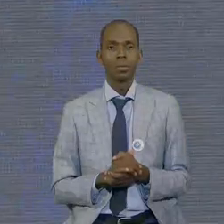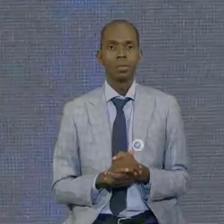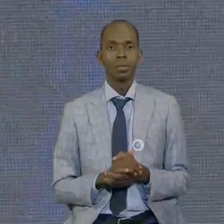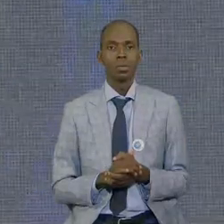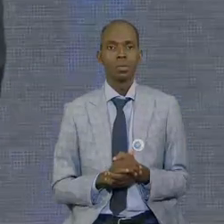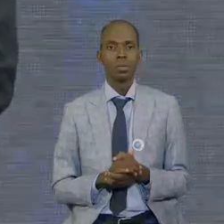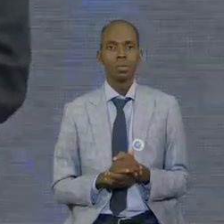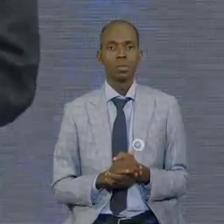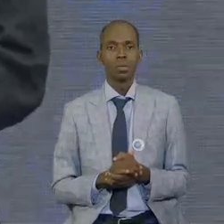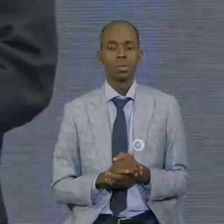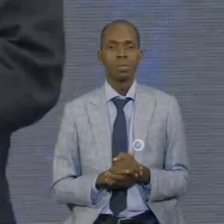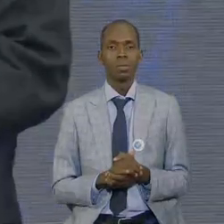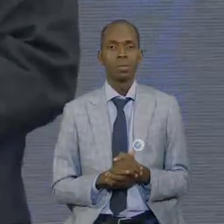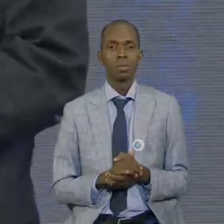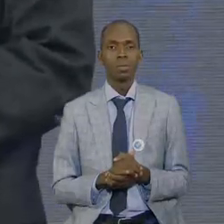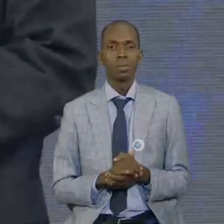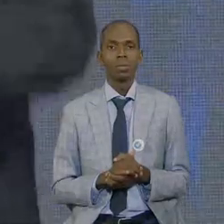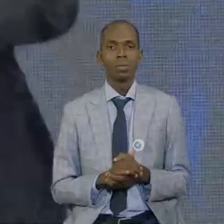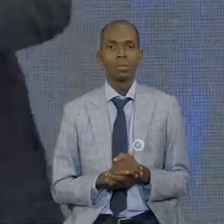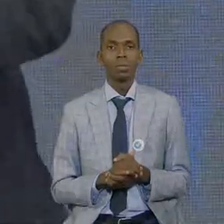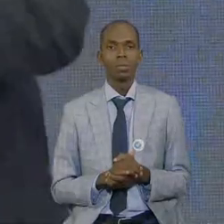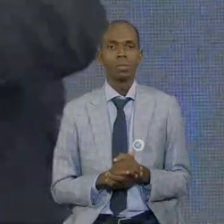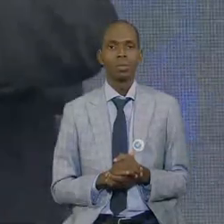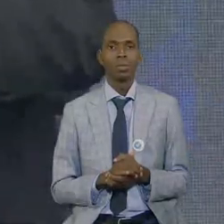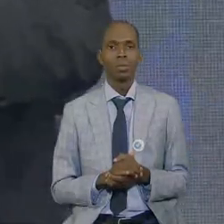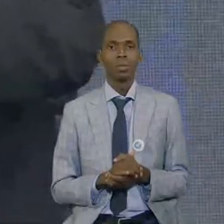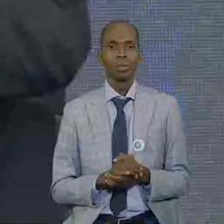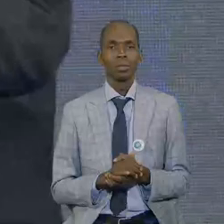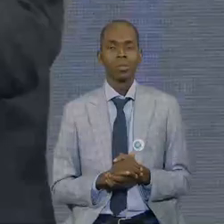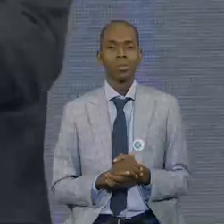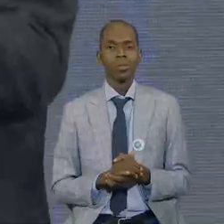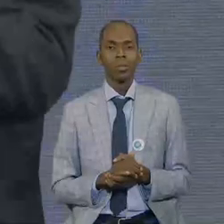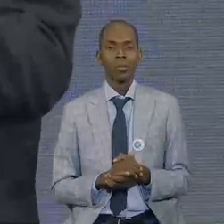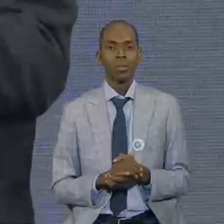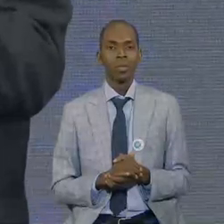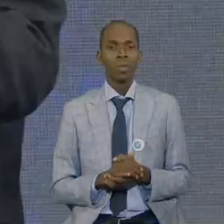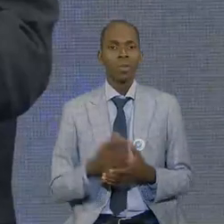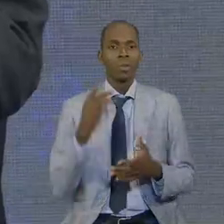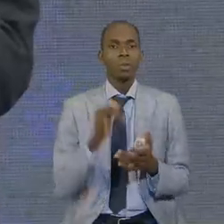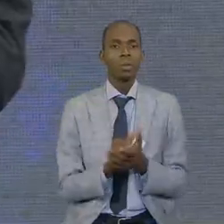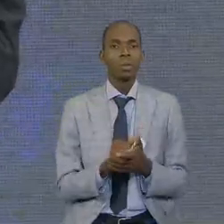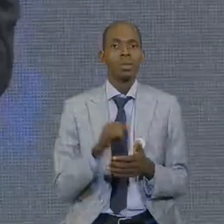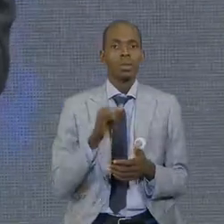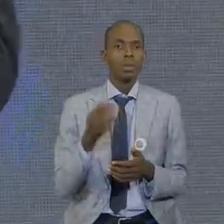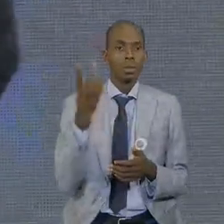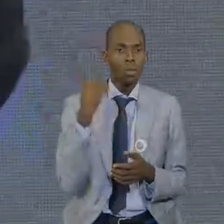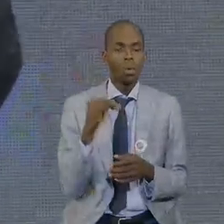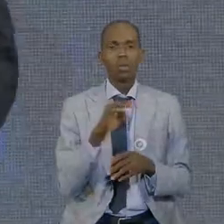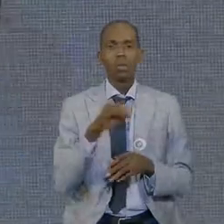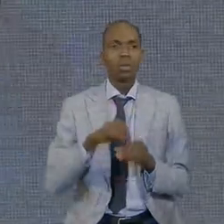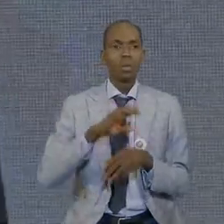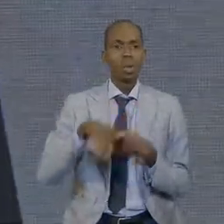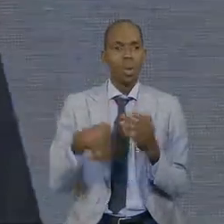tu étais parce que les choses ont changé. Et donc ce sont des choses anciennes, on appelle ça des actions de réflexe. We are